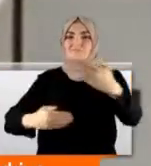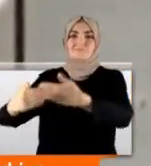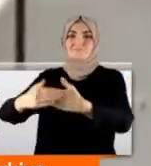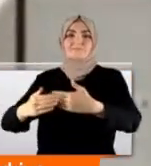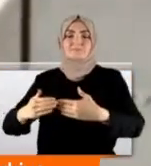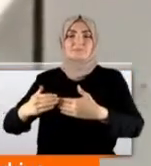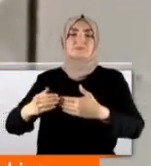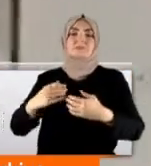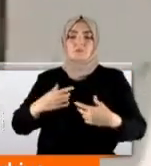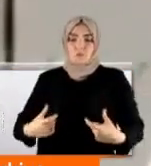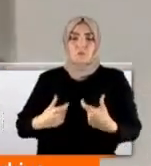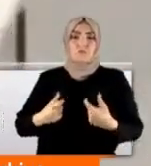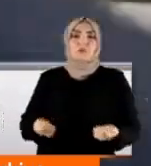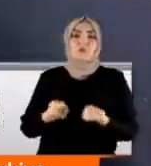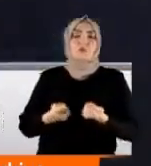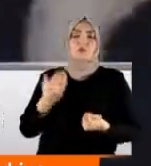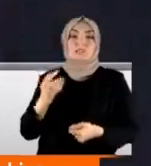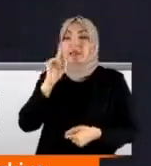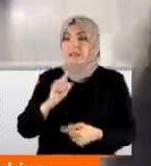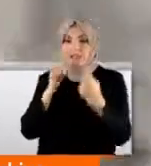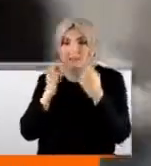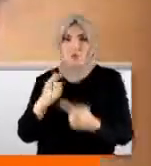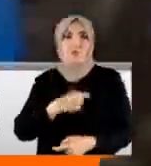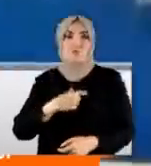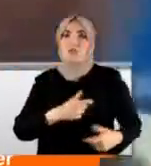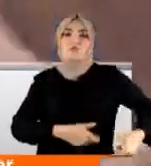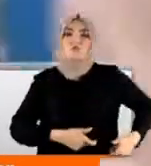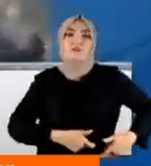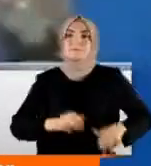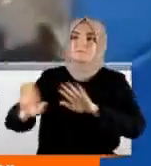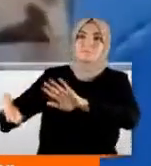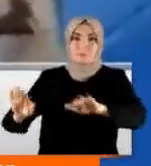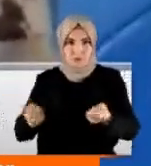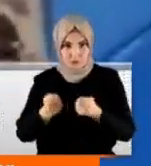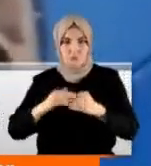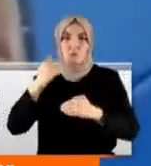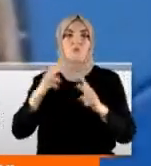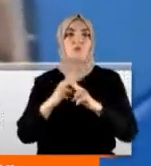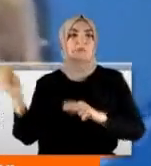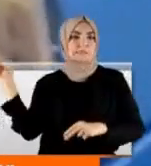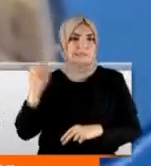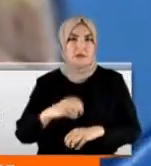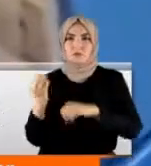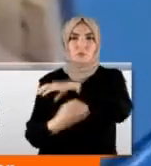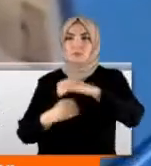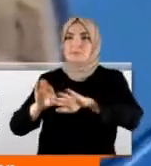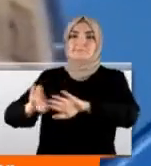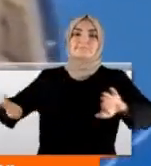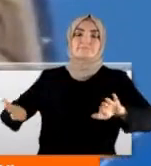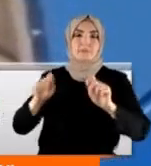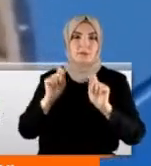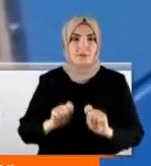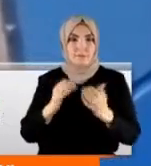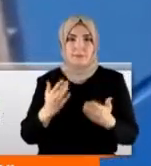ilk müdahaleyi özel güvenlik görevlileri yaptı. Ardından olay yerine gelen polis arbedeyi engelledi. 5 saldırgan